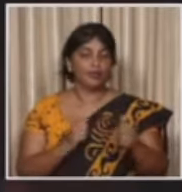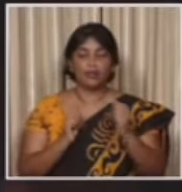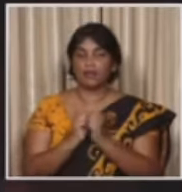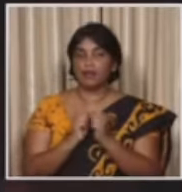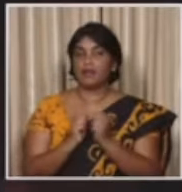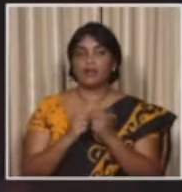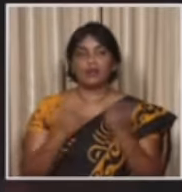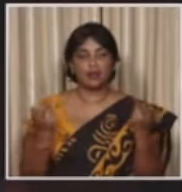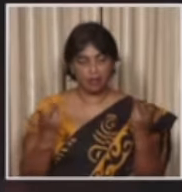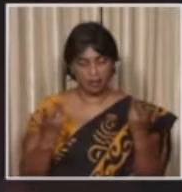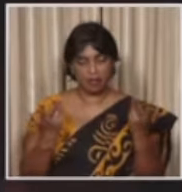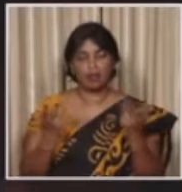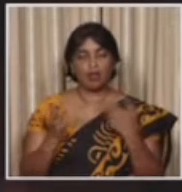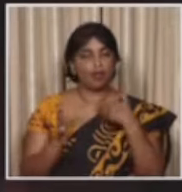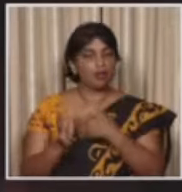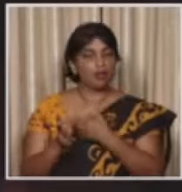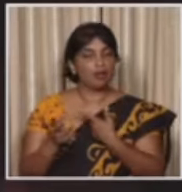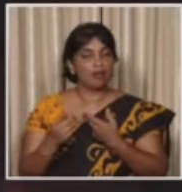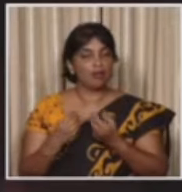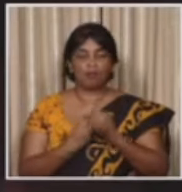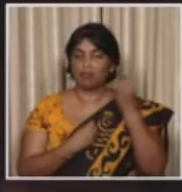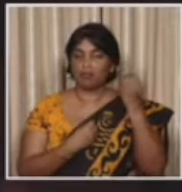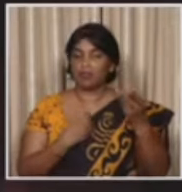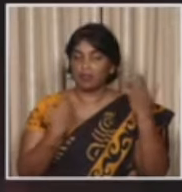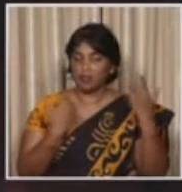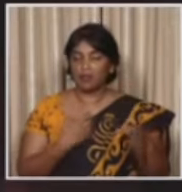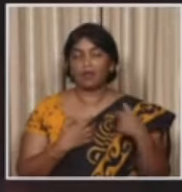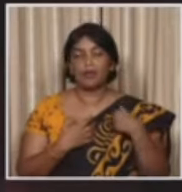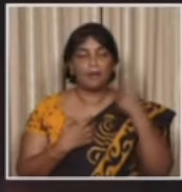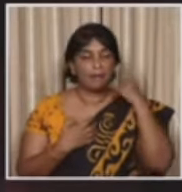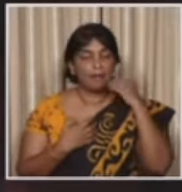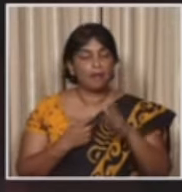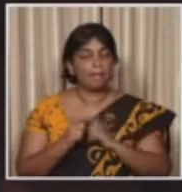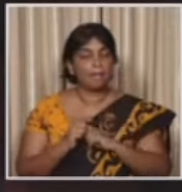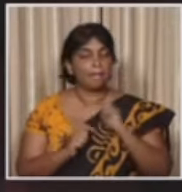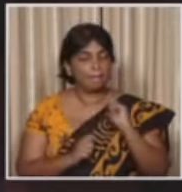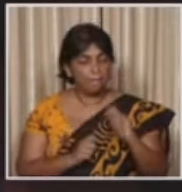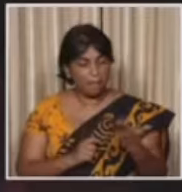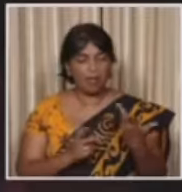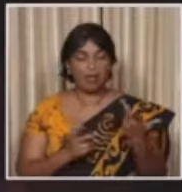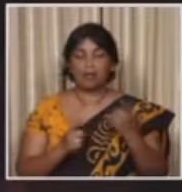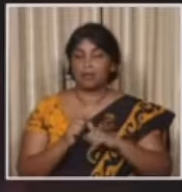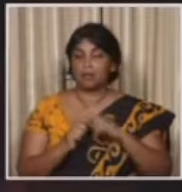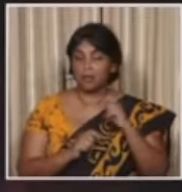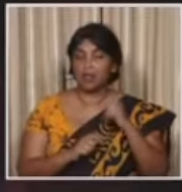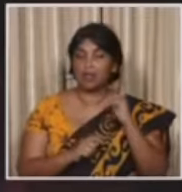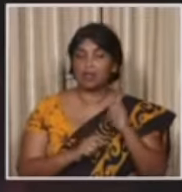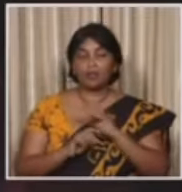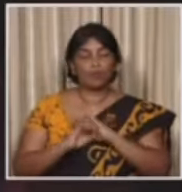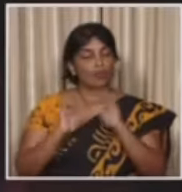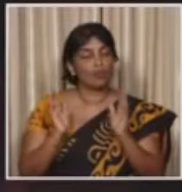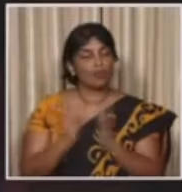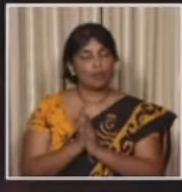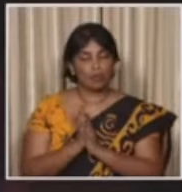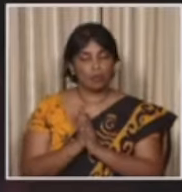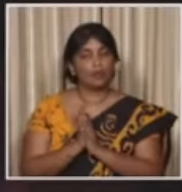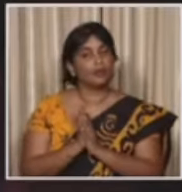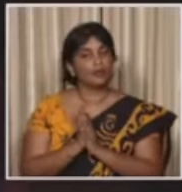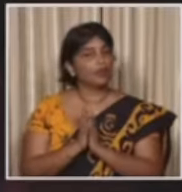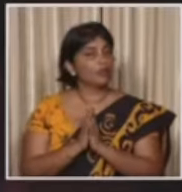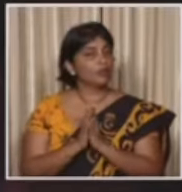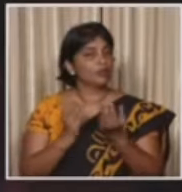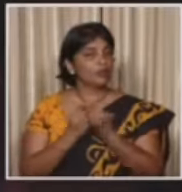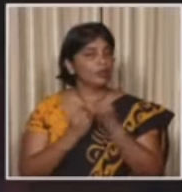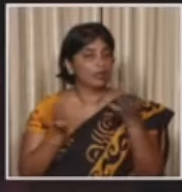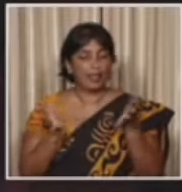නැහැ. මොරටෝරියම් එකෙන් පස්සේ නොගෙවපු ණයයි පොලියයි දඩ පොලියයි වැඩි පොලියයි ඔක්කොම